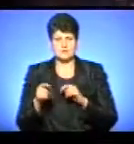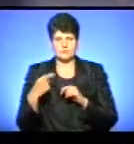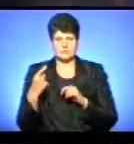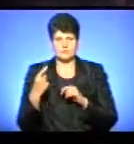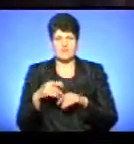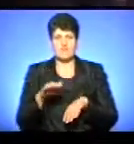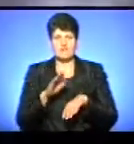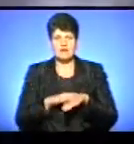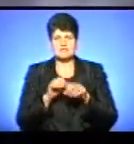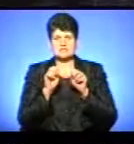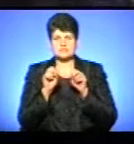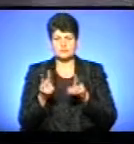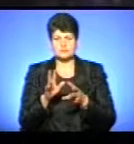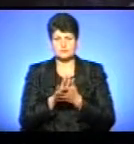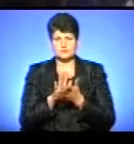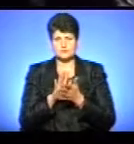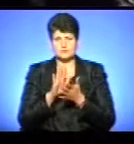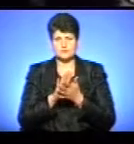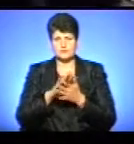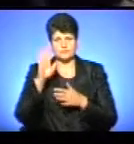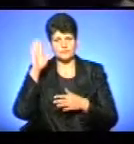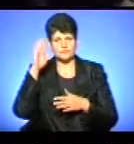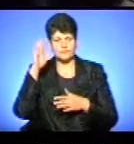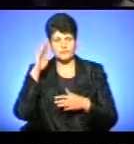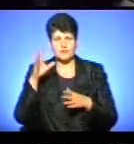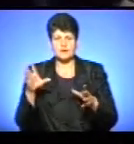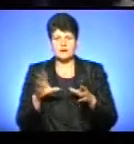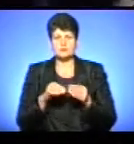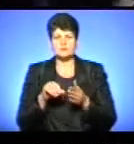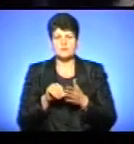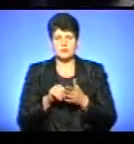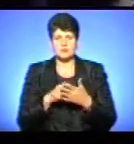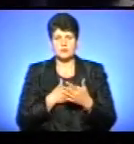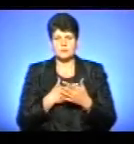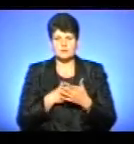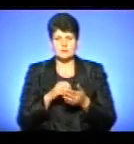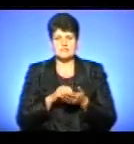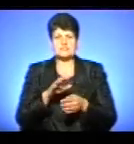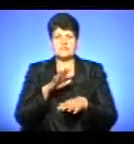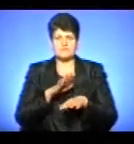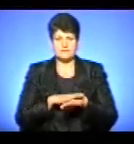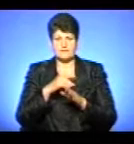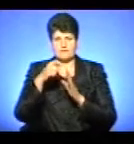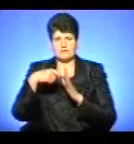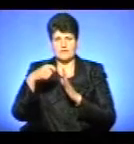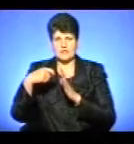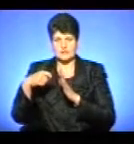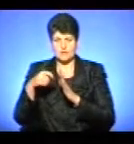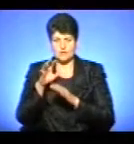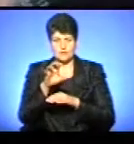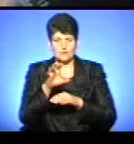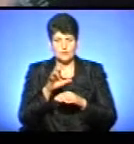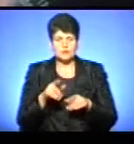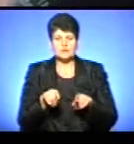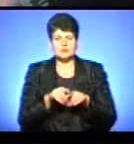Факт зливу нечистот Андрій Об'єщик разом з членами громадської організації зафіксували на відео та фотокамеру. Також